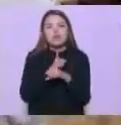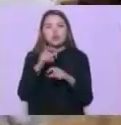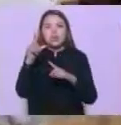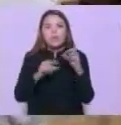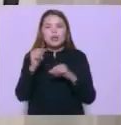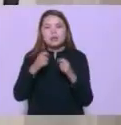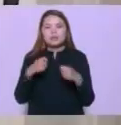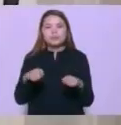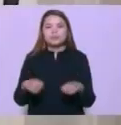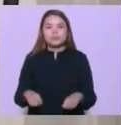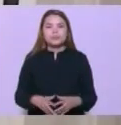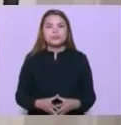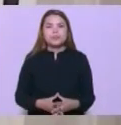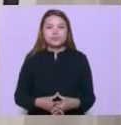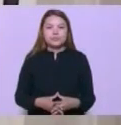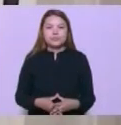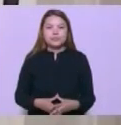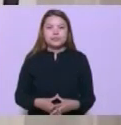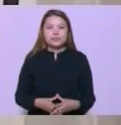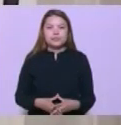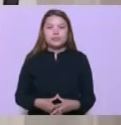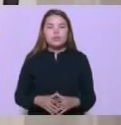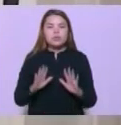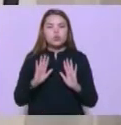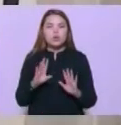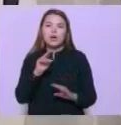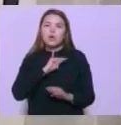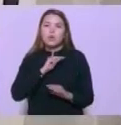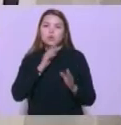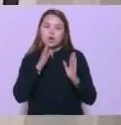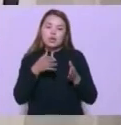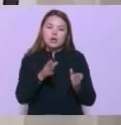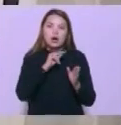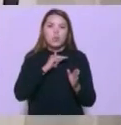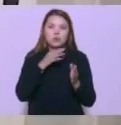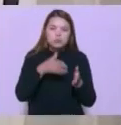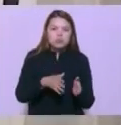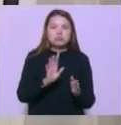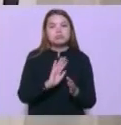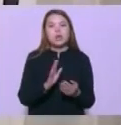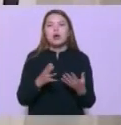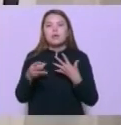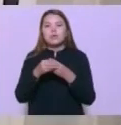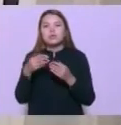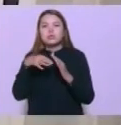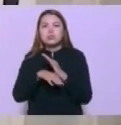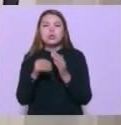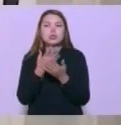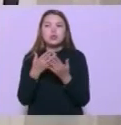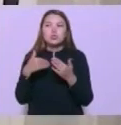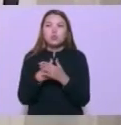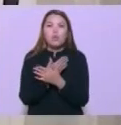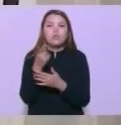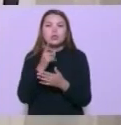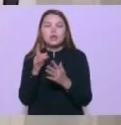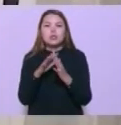молока. Мы работаем не только по тем направлениям, которые сегодня были озвучены. У нас сейчас пошло новое направление, это